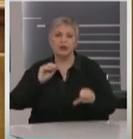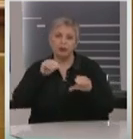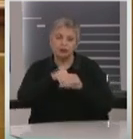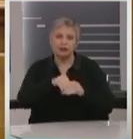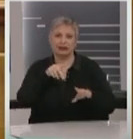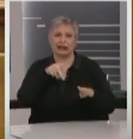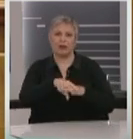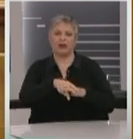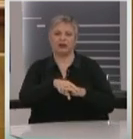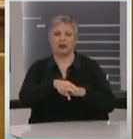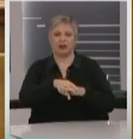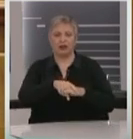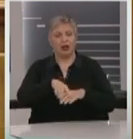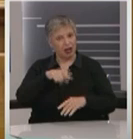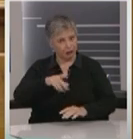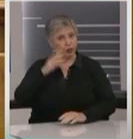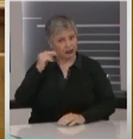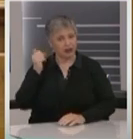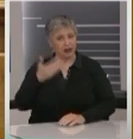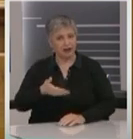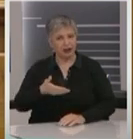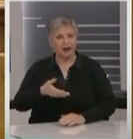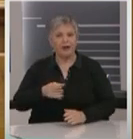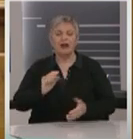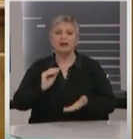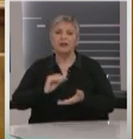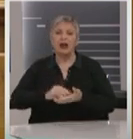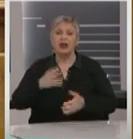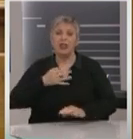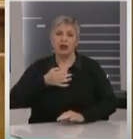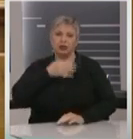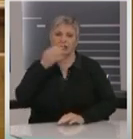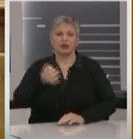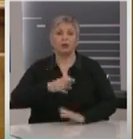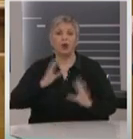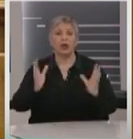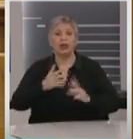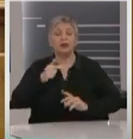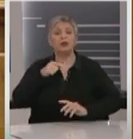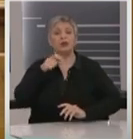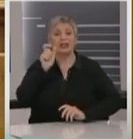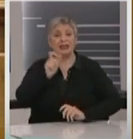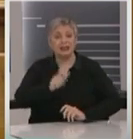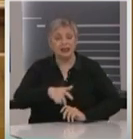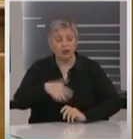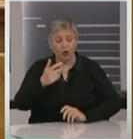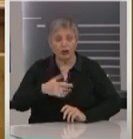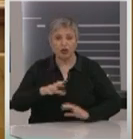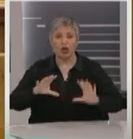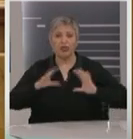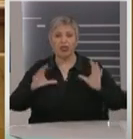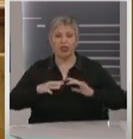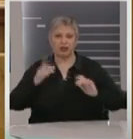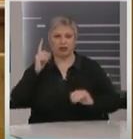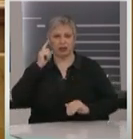πω το αυτονόητο, το οποίο δεν θέλετε να καταλάβετε, γιατί σας πονάει, ήσασταν εσείς υπεύθυνοι γι' αυτό.